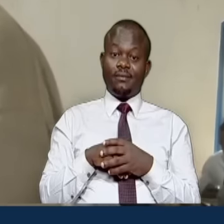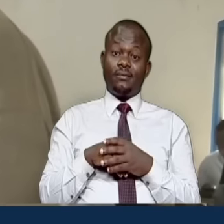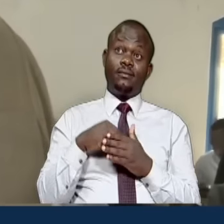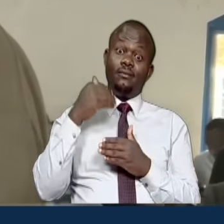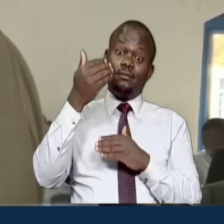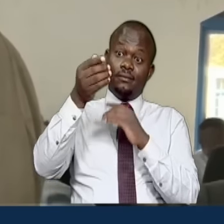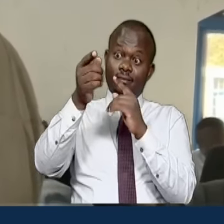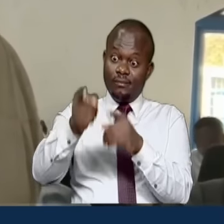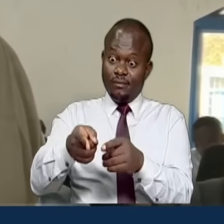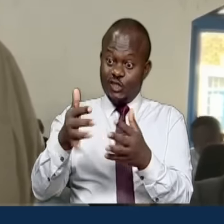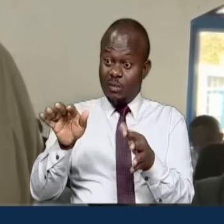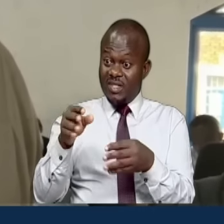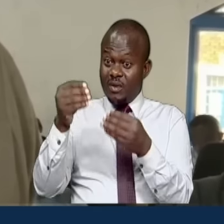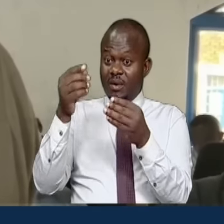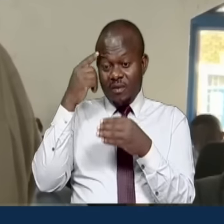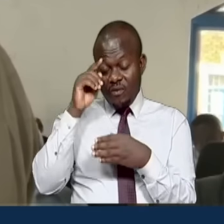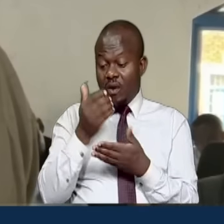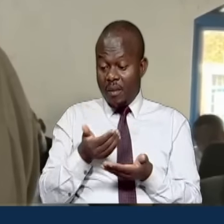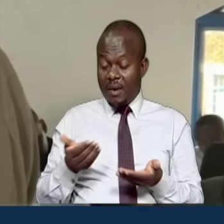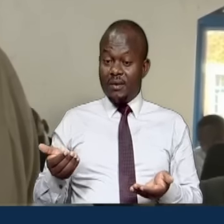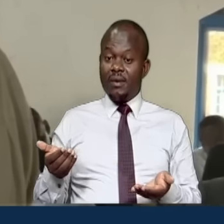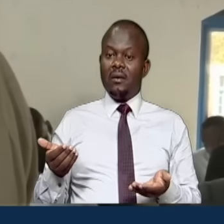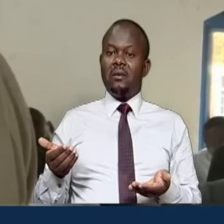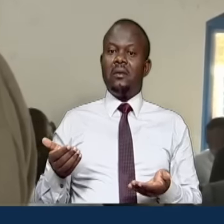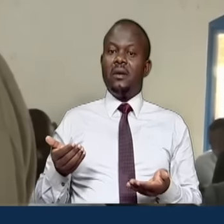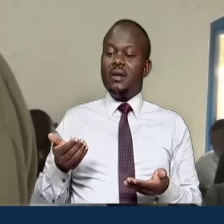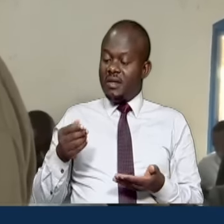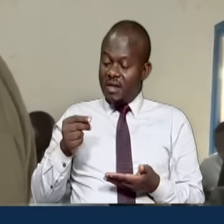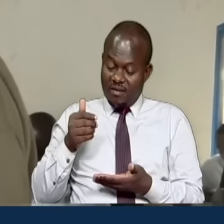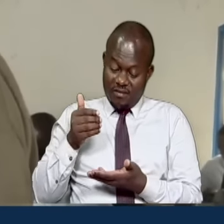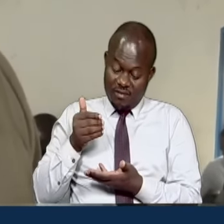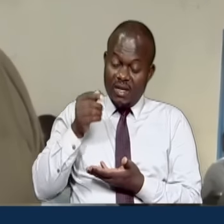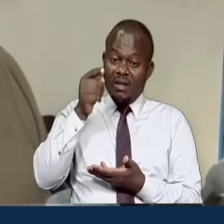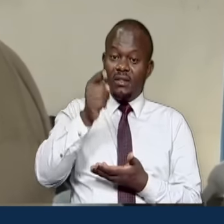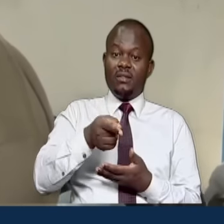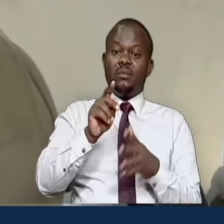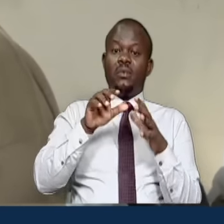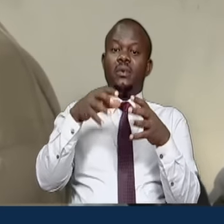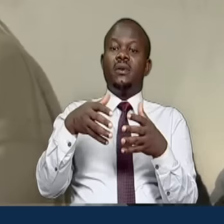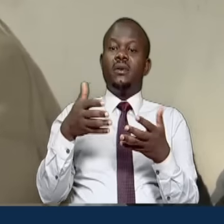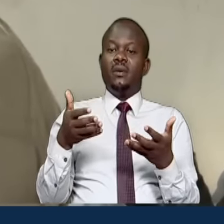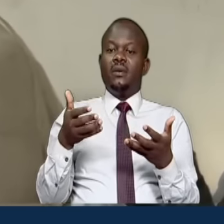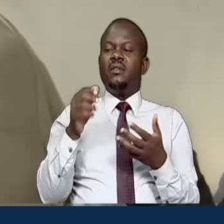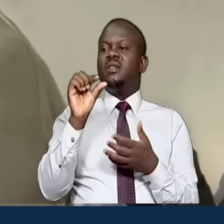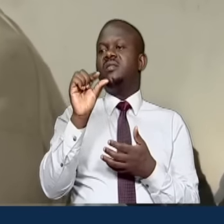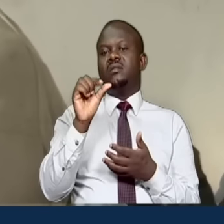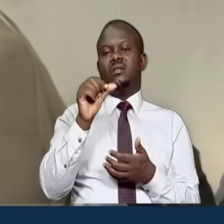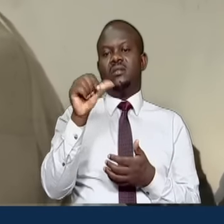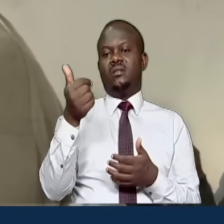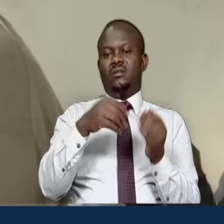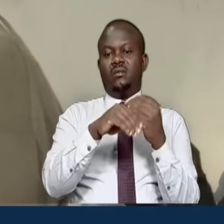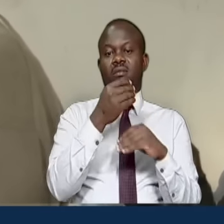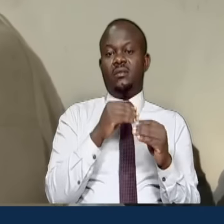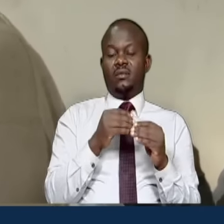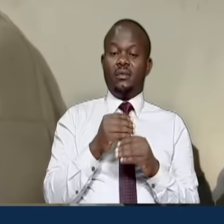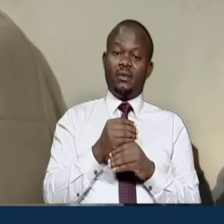wagerayo ugasanga shatirongo izageze muri community ni mbarwa nigeze